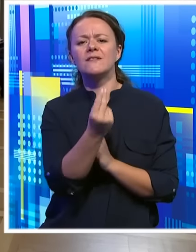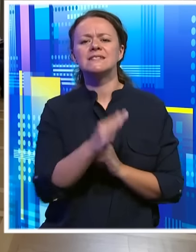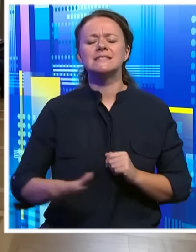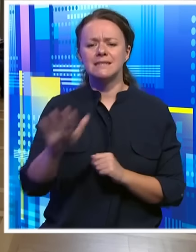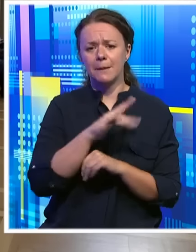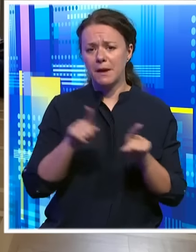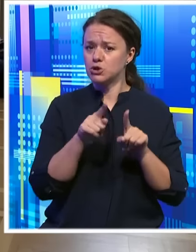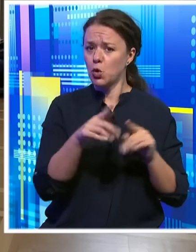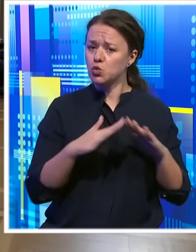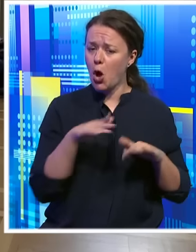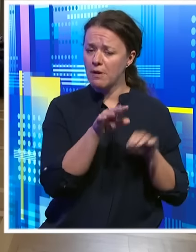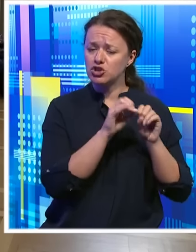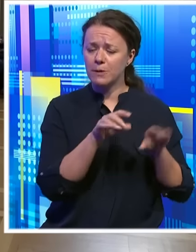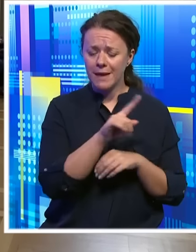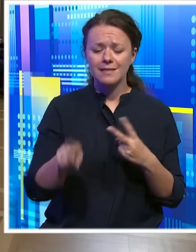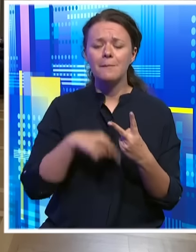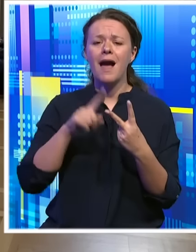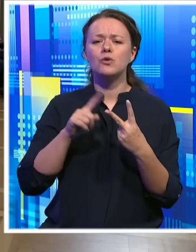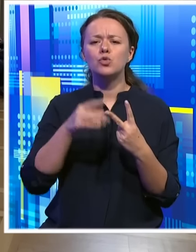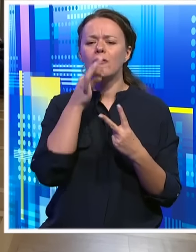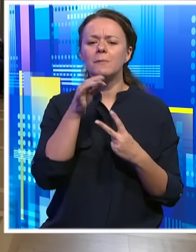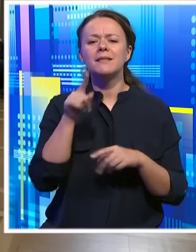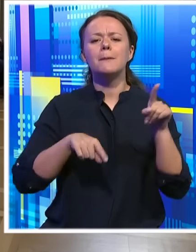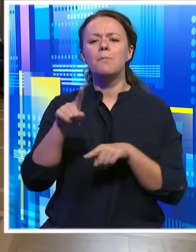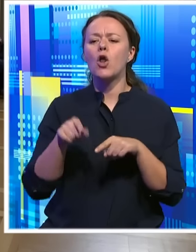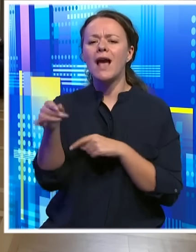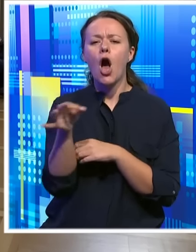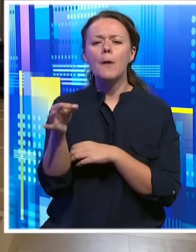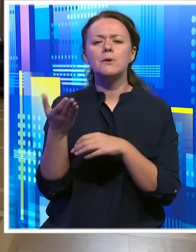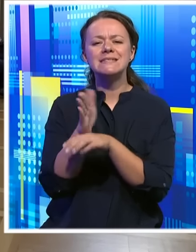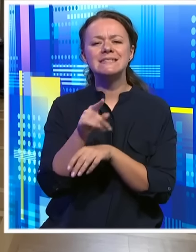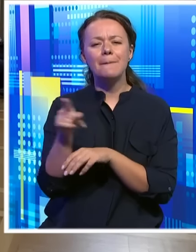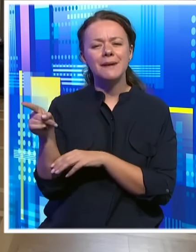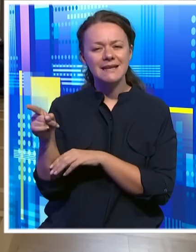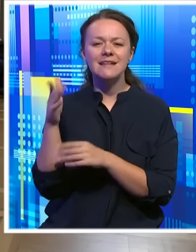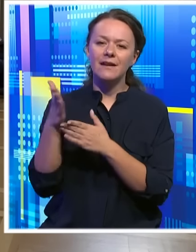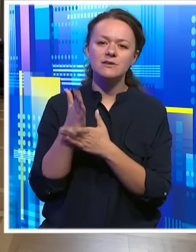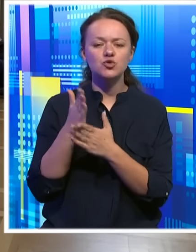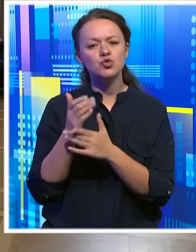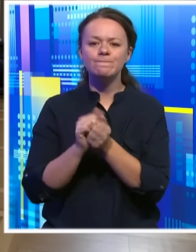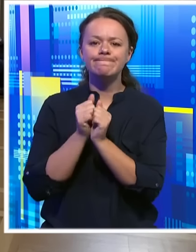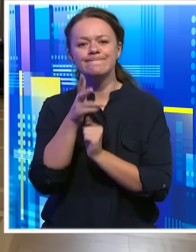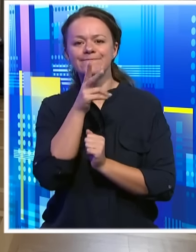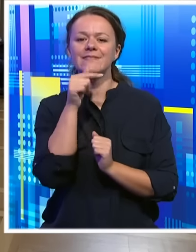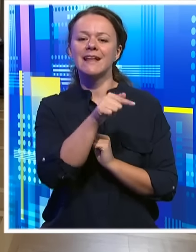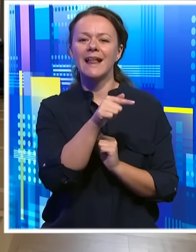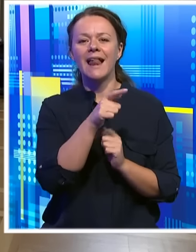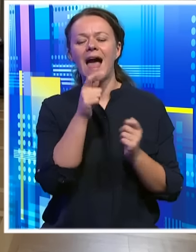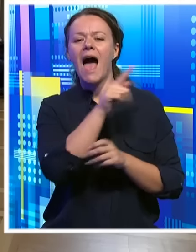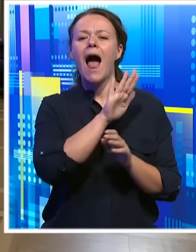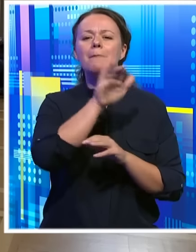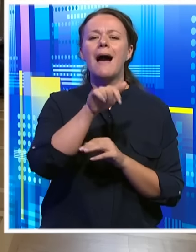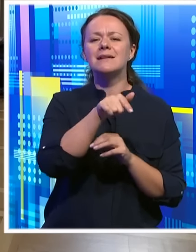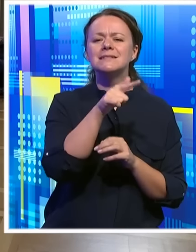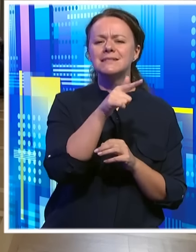Drugo pitanje je, pojedini opozicioni predstavnici su navijali, ako se ne varam, za albanske navijače kada su napali naše,